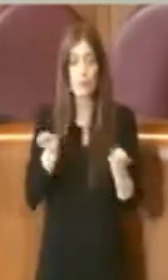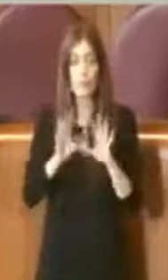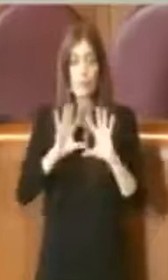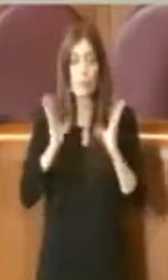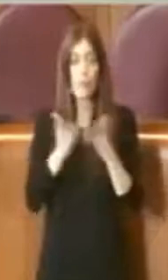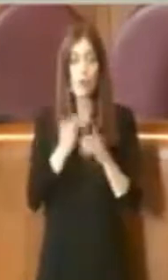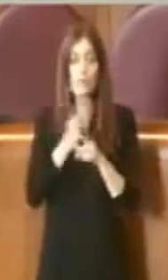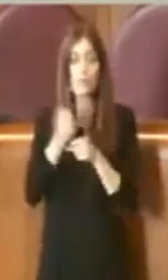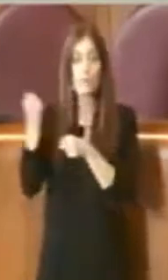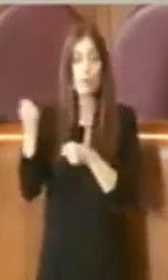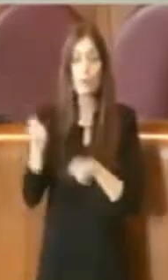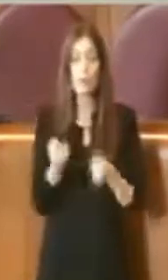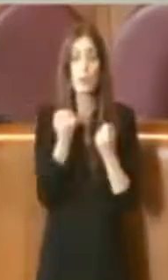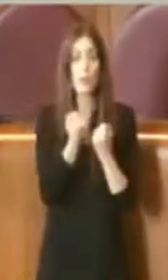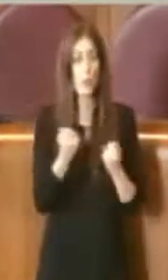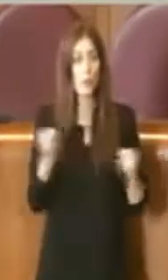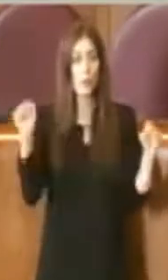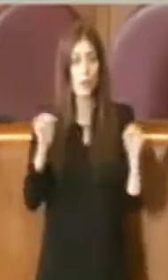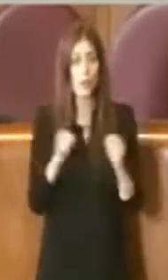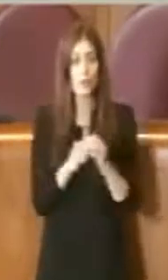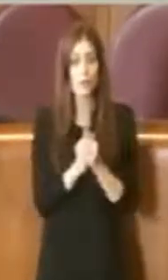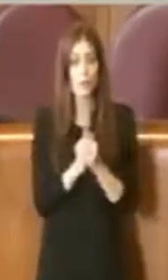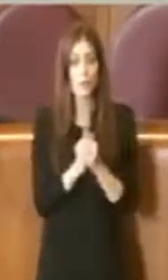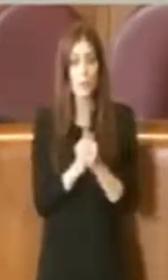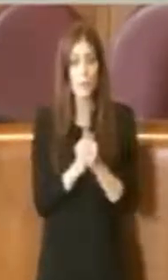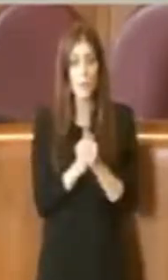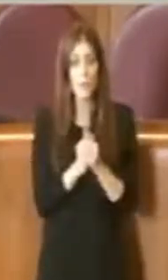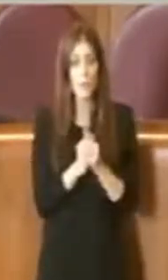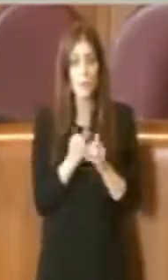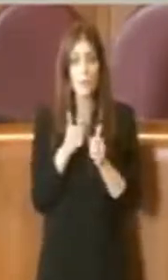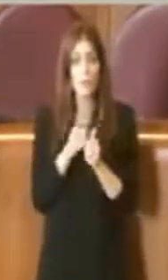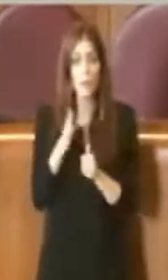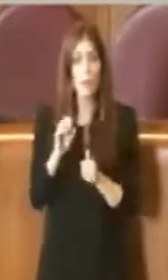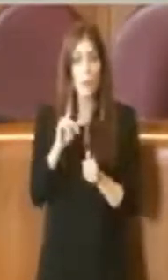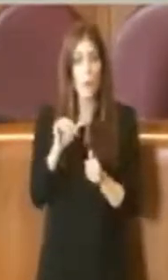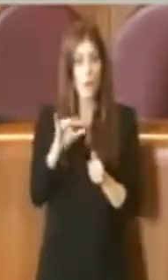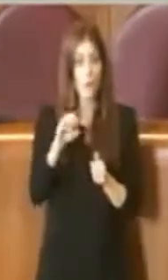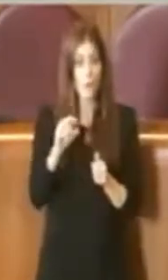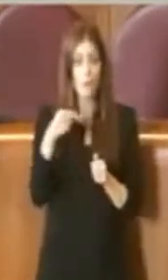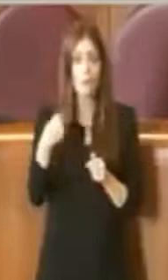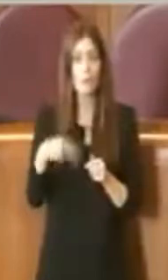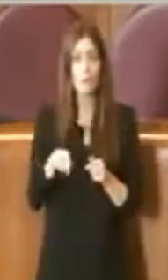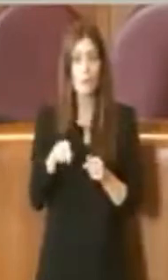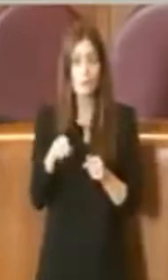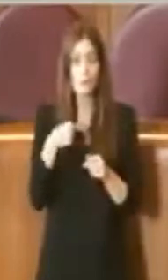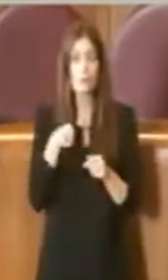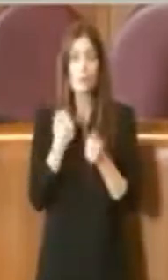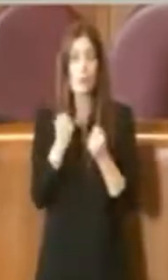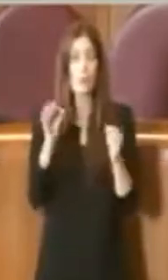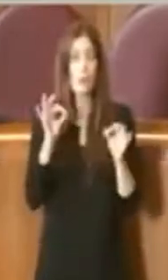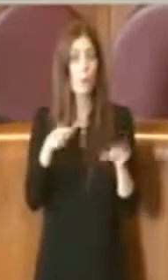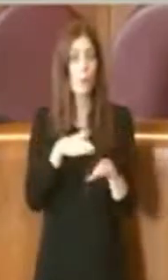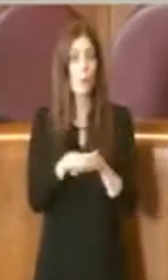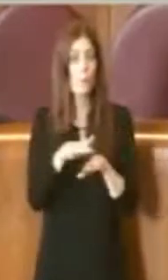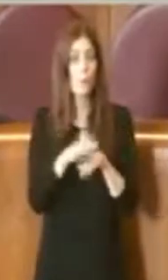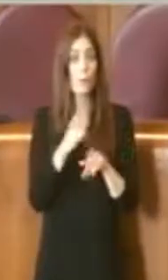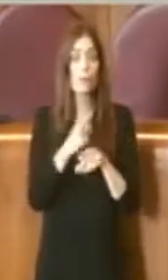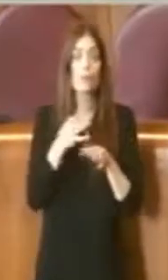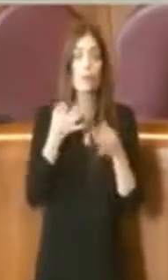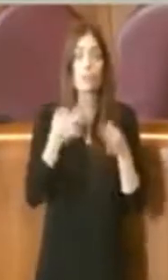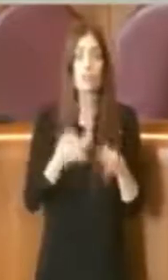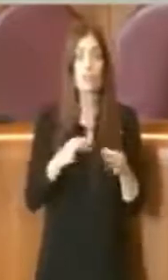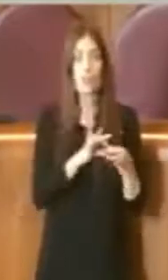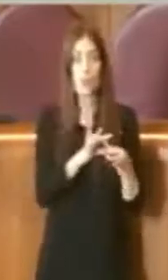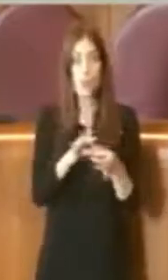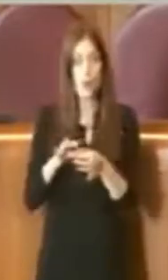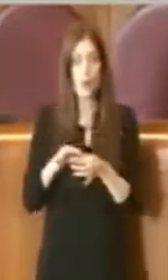sulla democrazia. Seguendo Bobbio, la democrazia è prima di tutto un metodo per prendere decisioni collettive, una